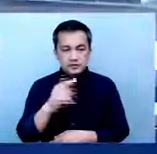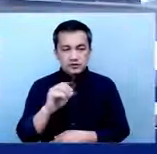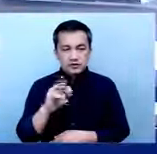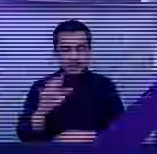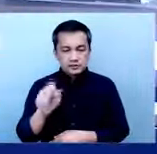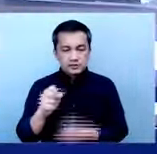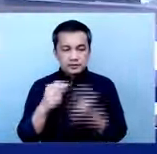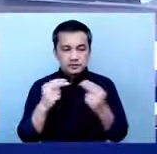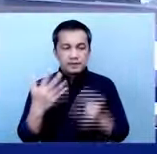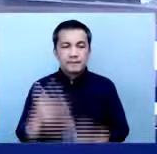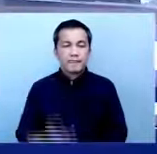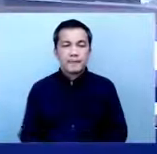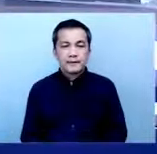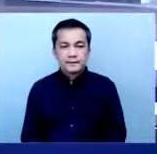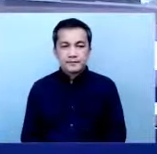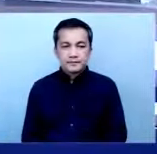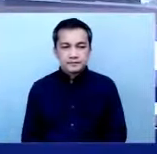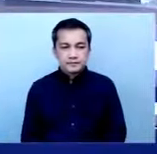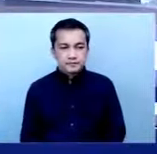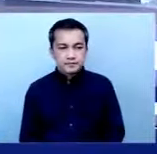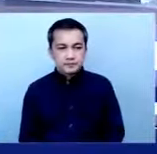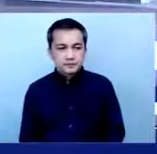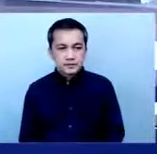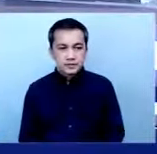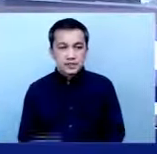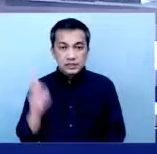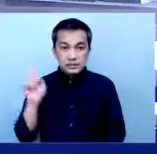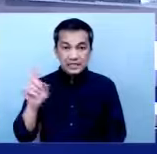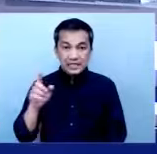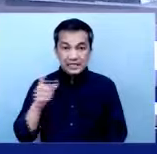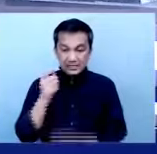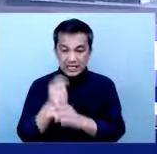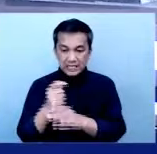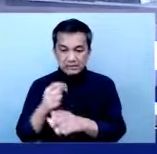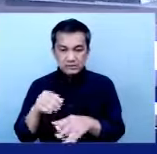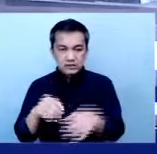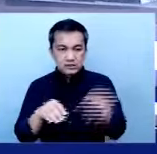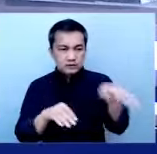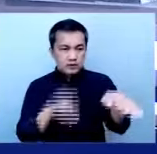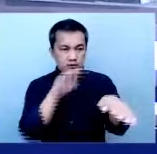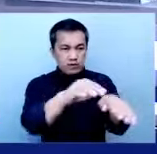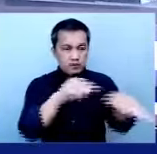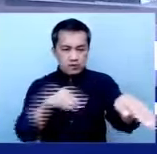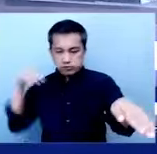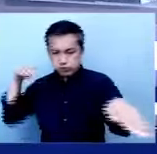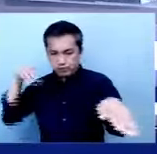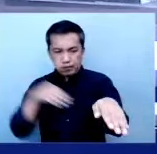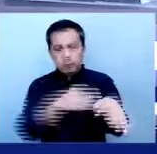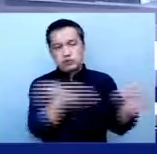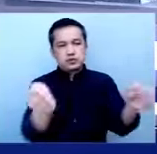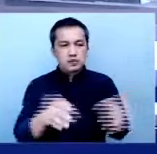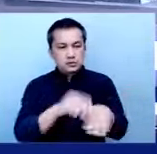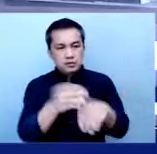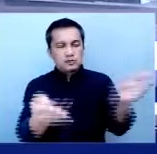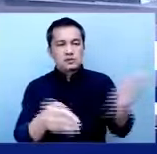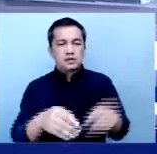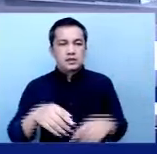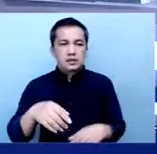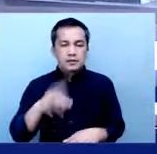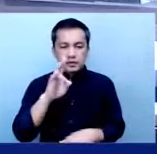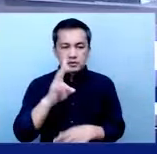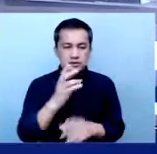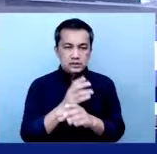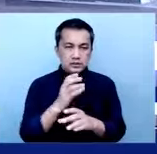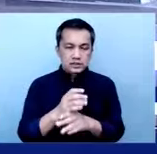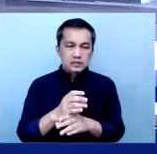5. Inararo naman ng 18-wheeler ang pitong sasakyan sa Quezon City. Ang disgrasya sa pool sa video. Nasa